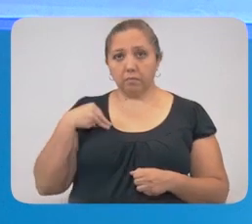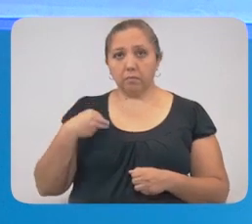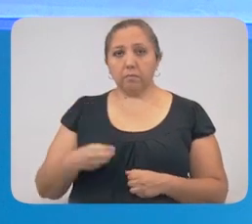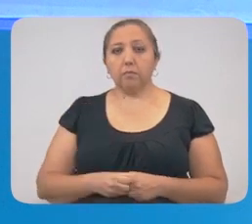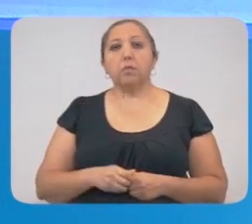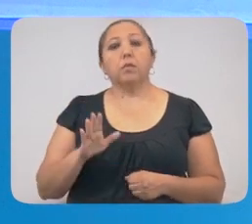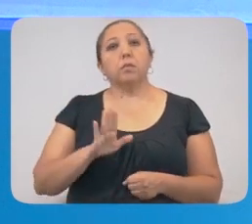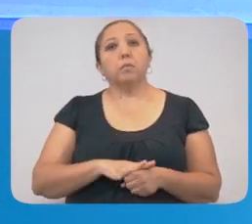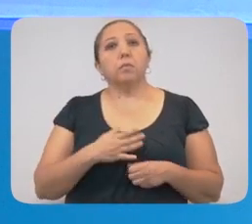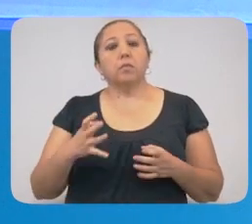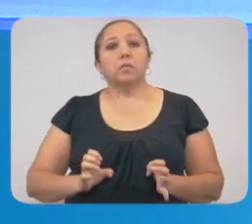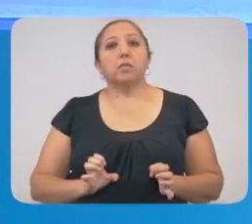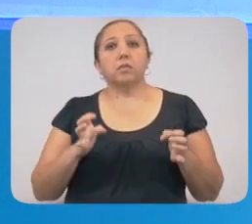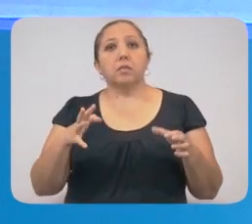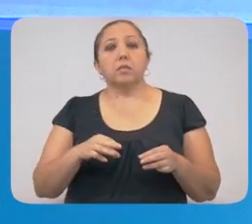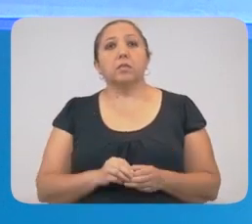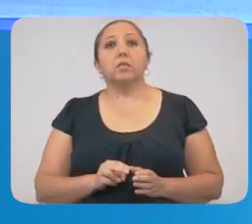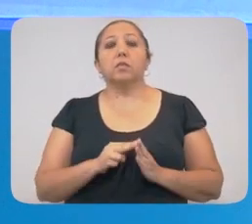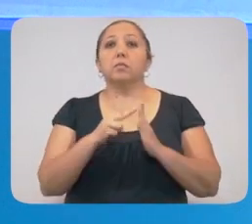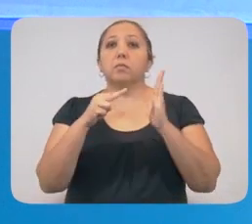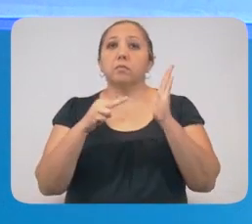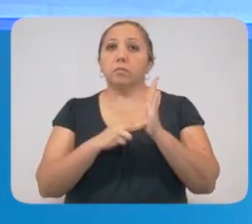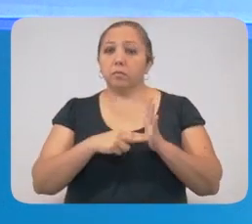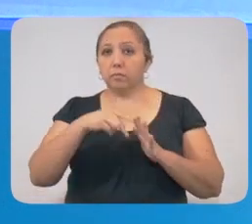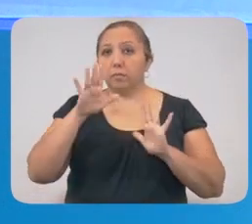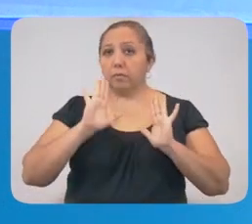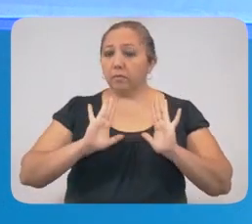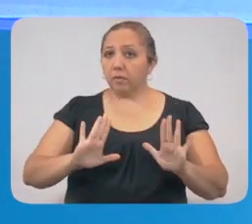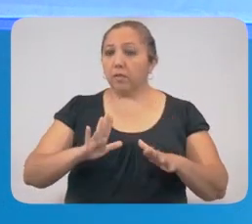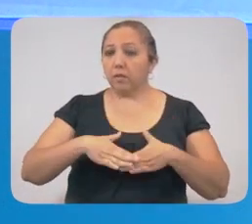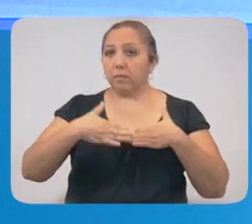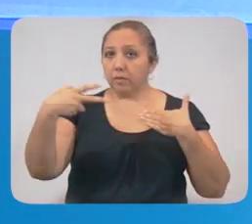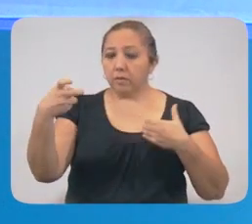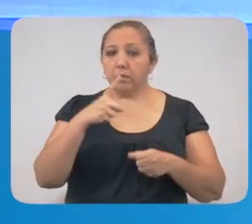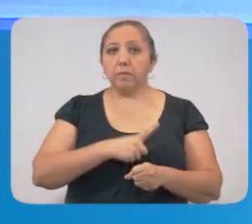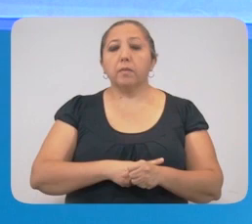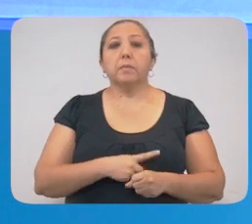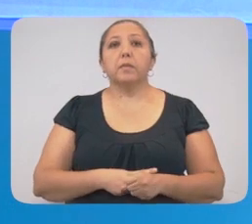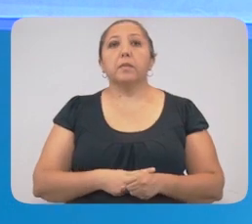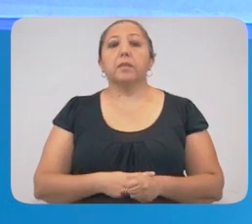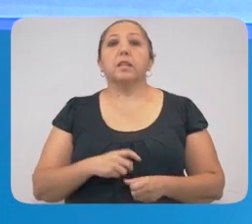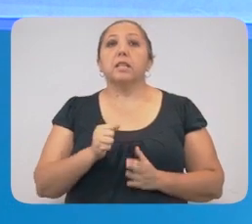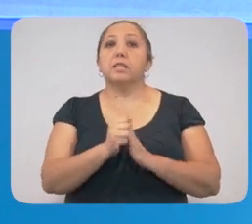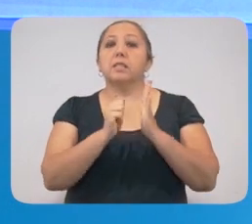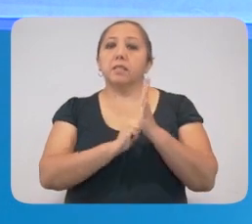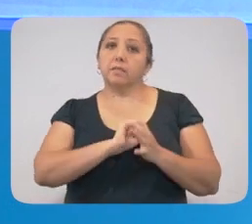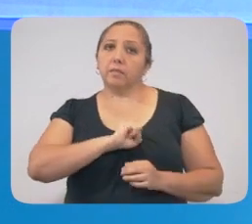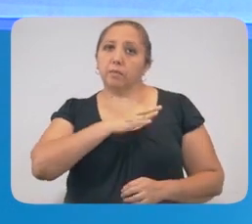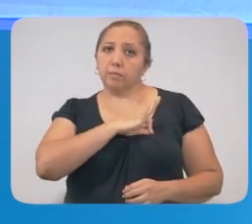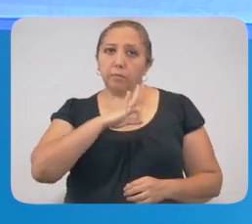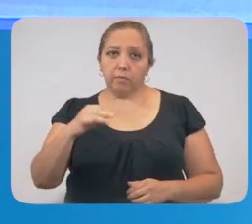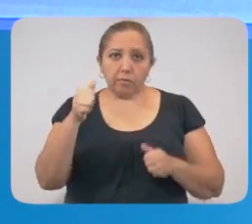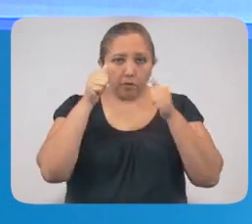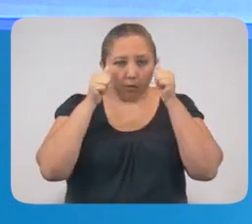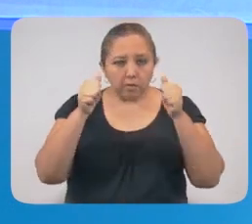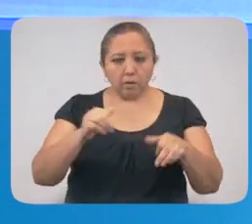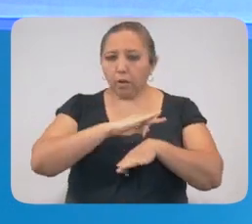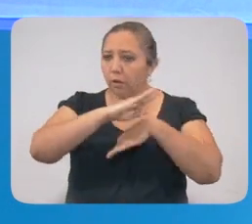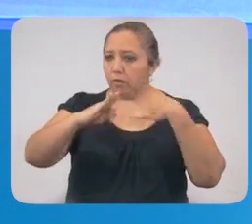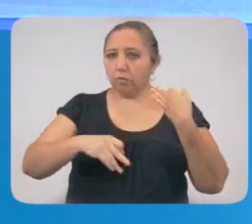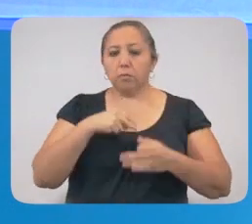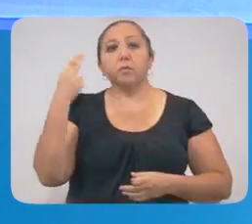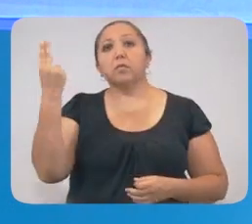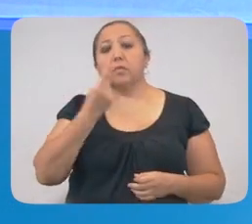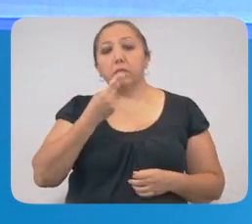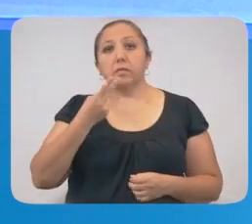kapachak uyantik tulaka le kohano kumbechale, le nukbezahiloba, kukashantik ukalantik utoh olal yucateco, hachkatik kabei kuntesh,